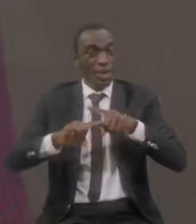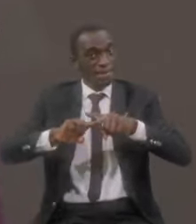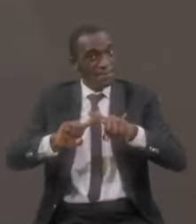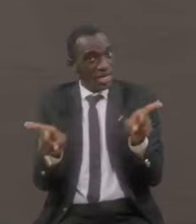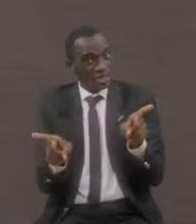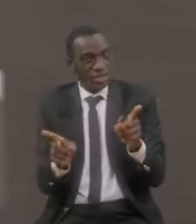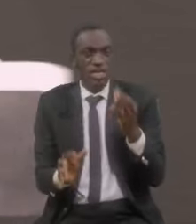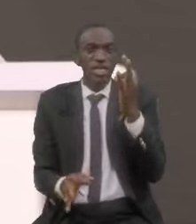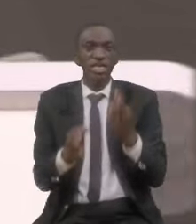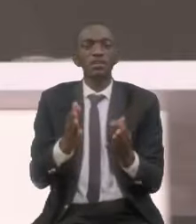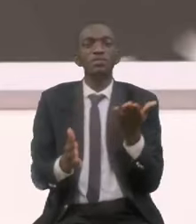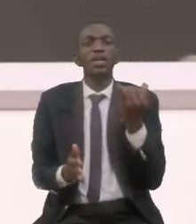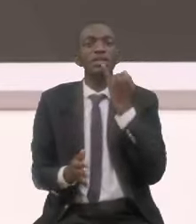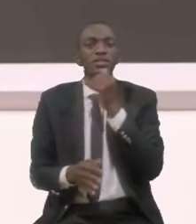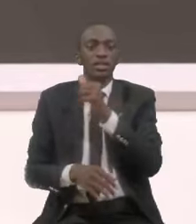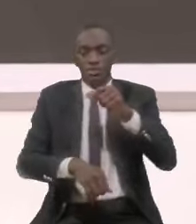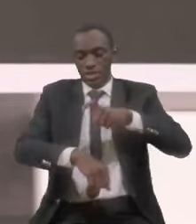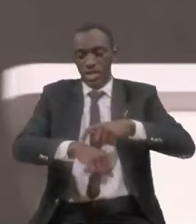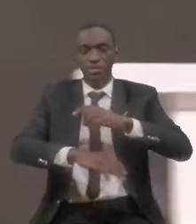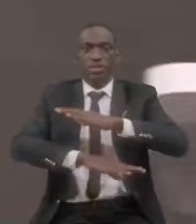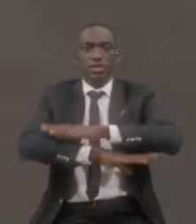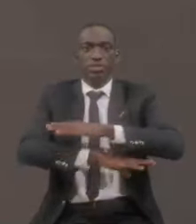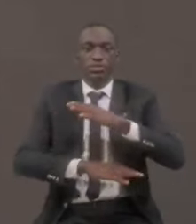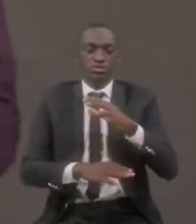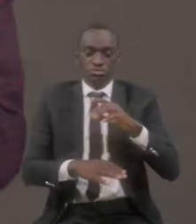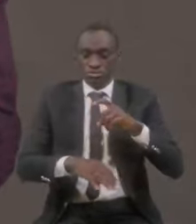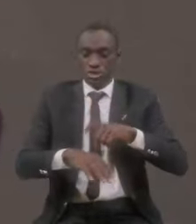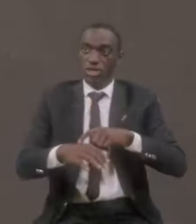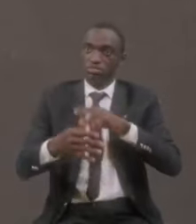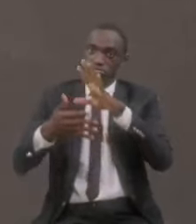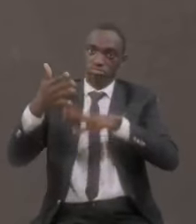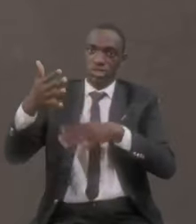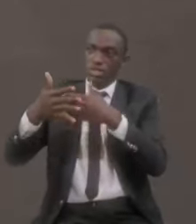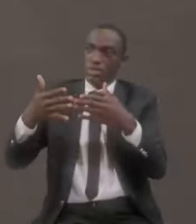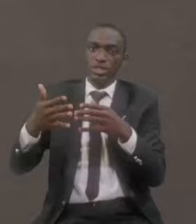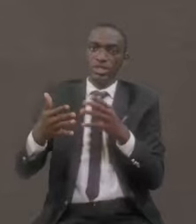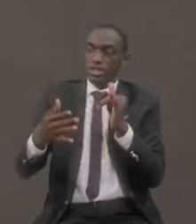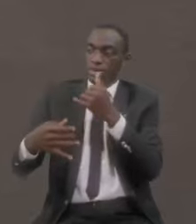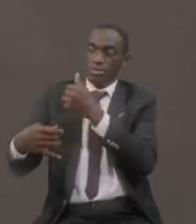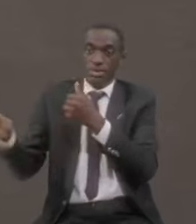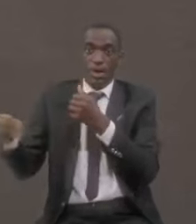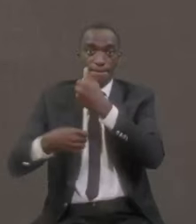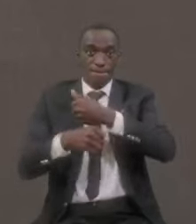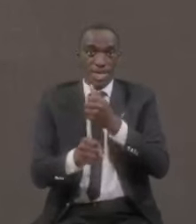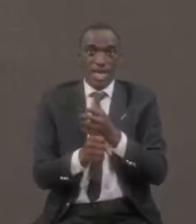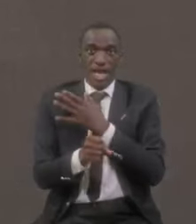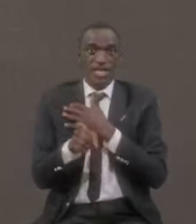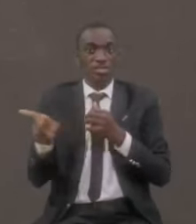s'il y a un emploi du temps qu'ils font, et ils ne te considèrent pas de l'emploi du